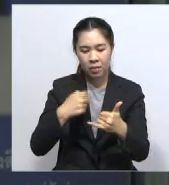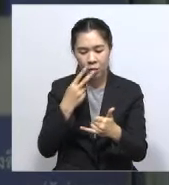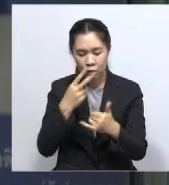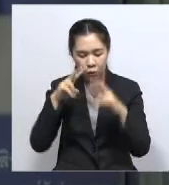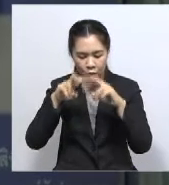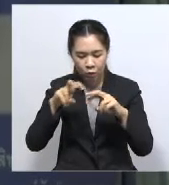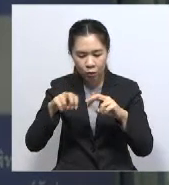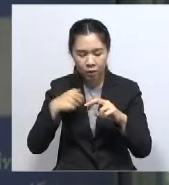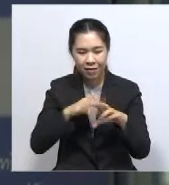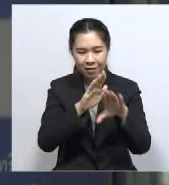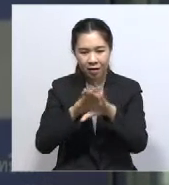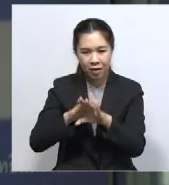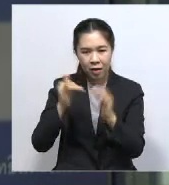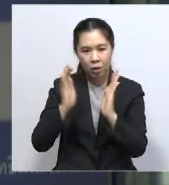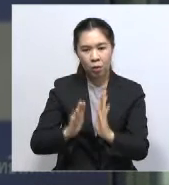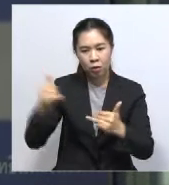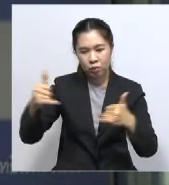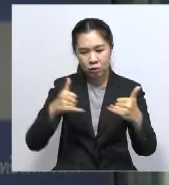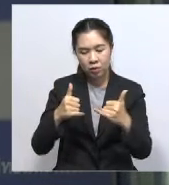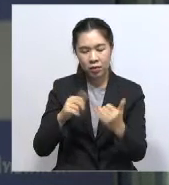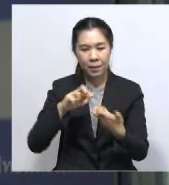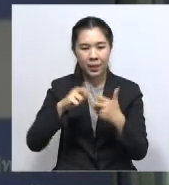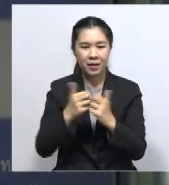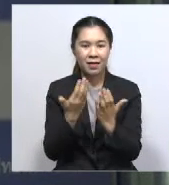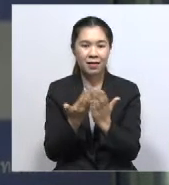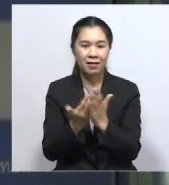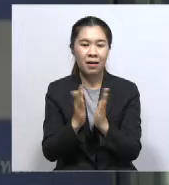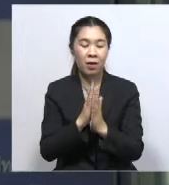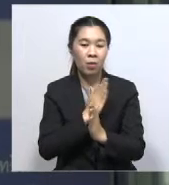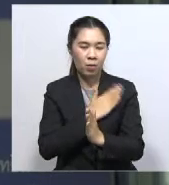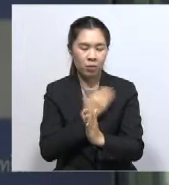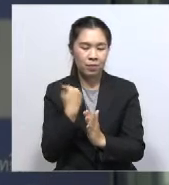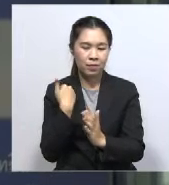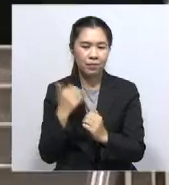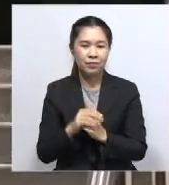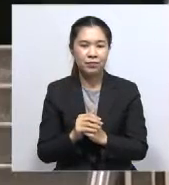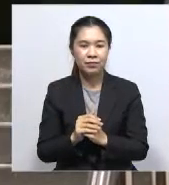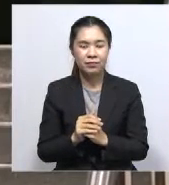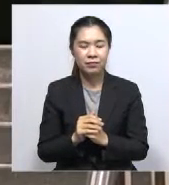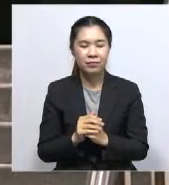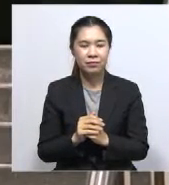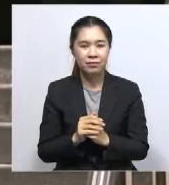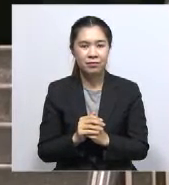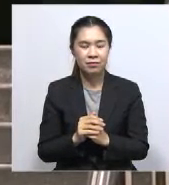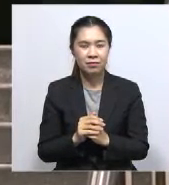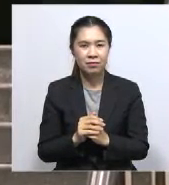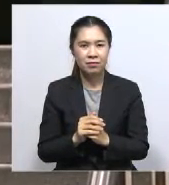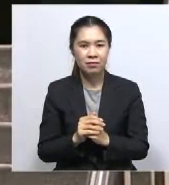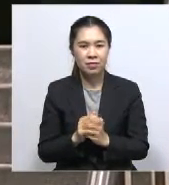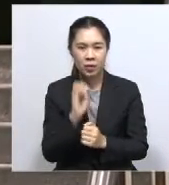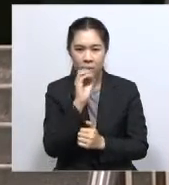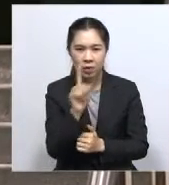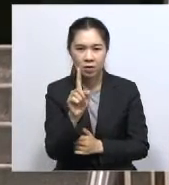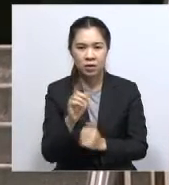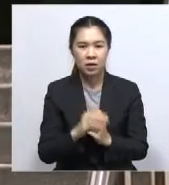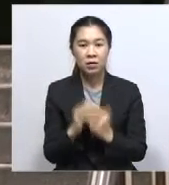ตามผู้ที่เกี่ยวข้องกับการทุจริตเงินทอนวัดและจะพิจารณาการตรวจสอบวัดอื่นๆต่อไปด้วยค่ะก็บอกเพิ่มเติมนะ